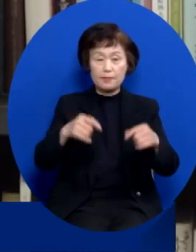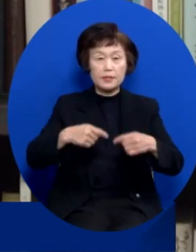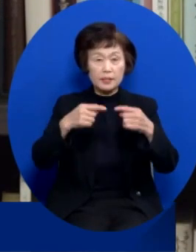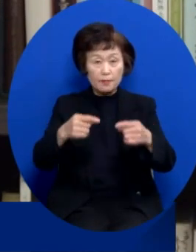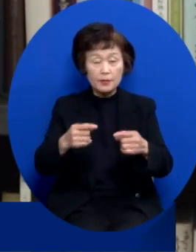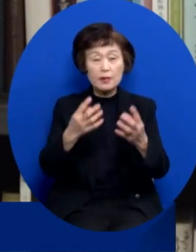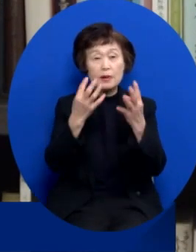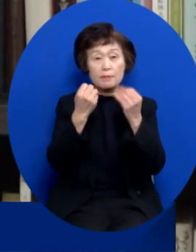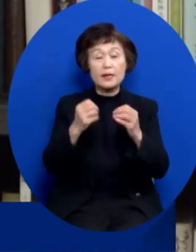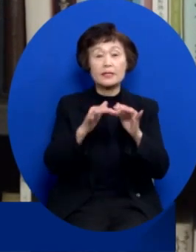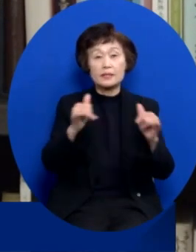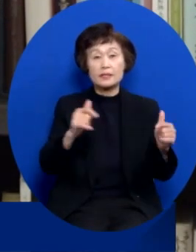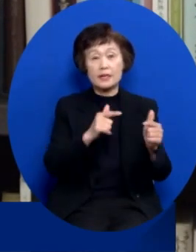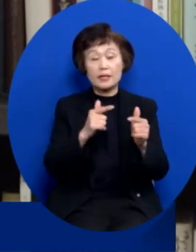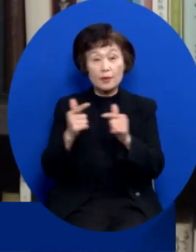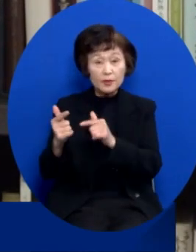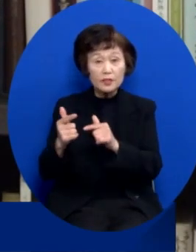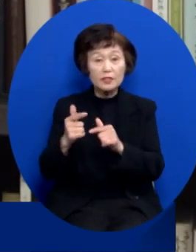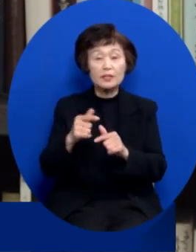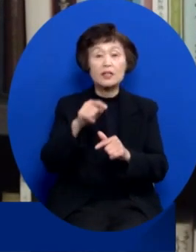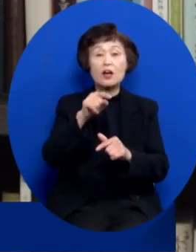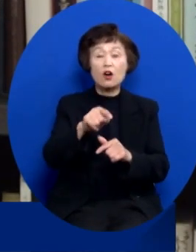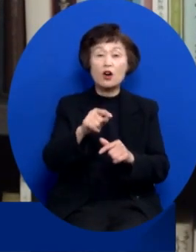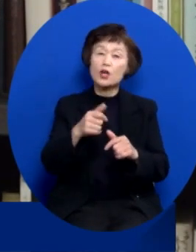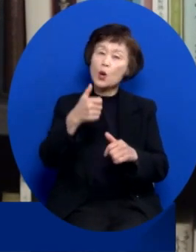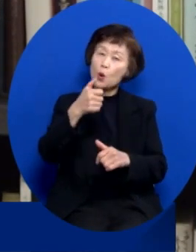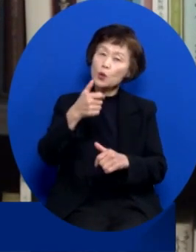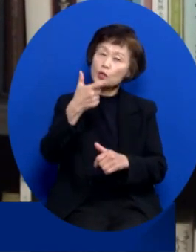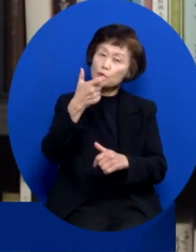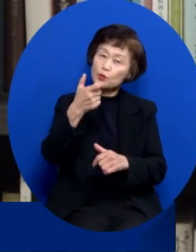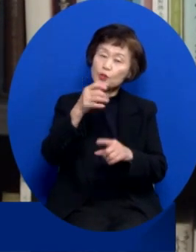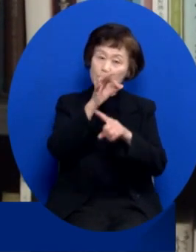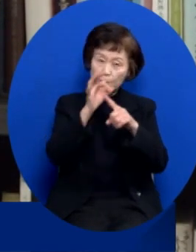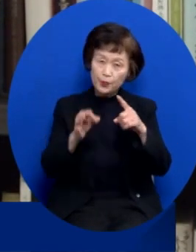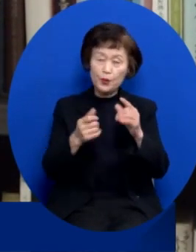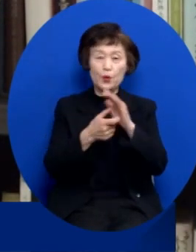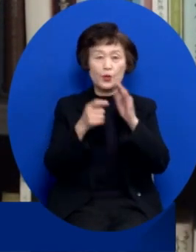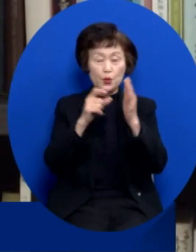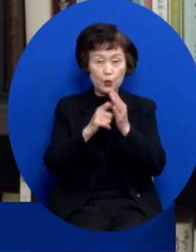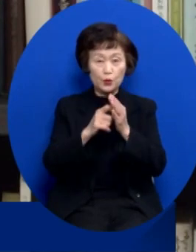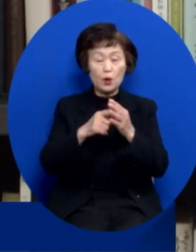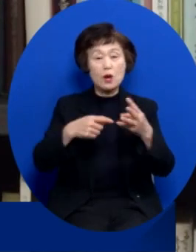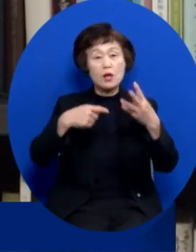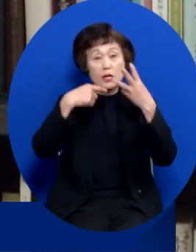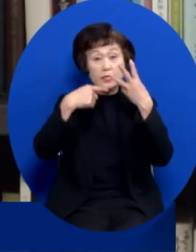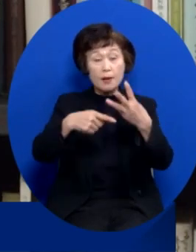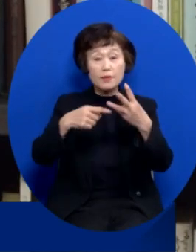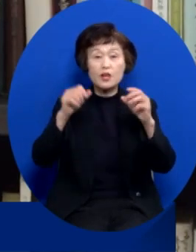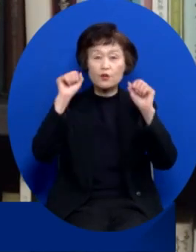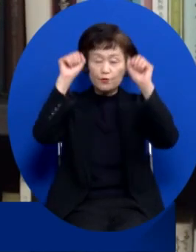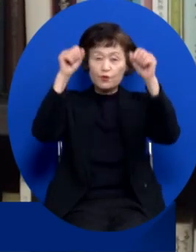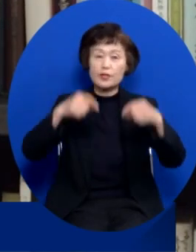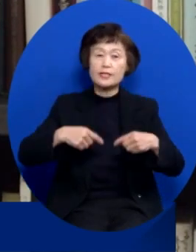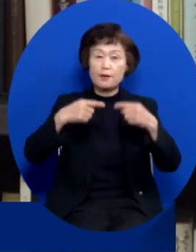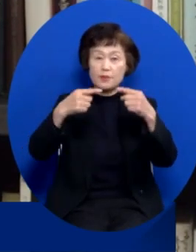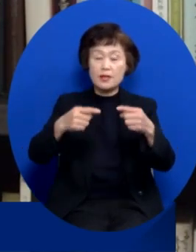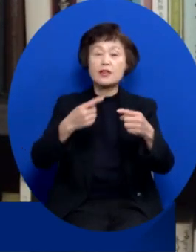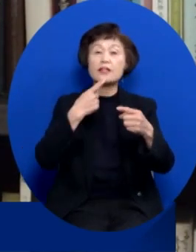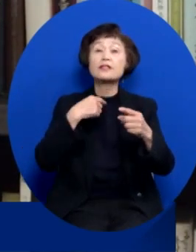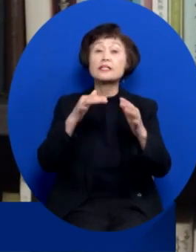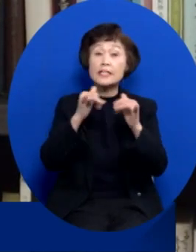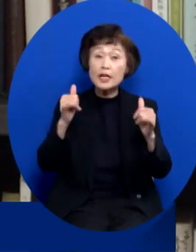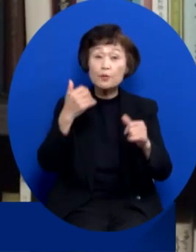이들이 거의 50에서 60% 넘게 3.1운동에 참여했던 이들이